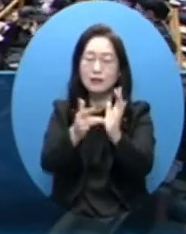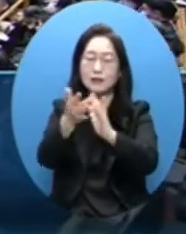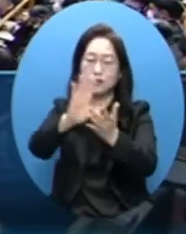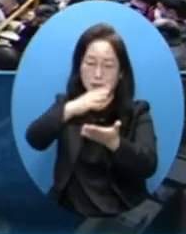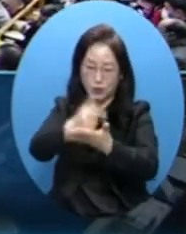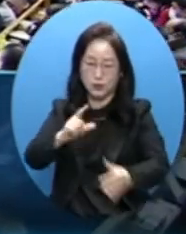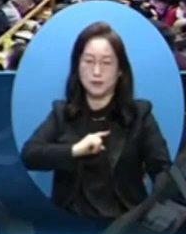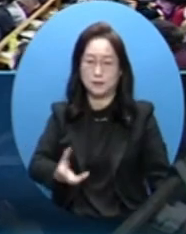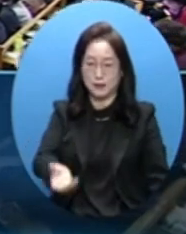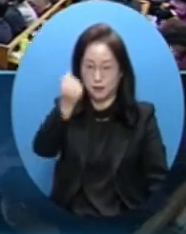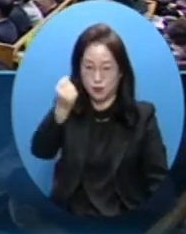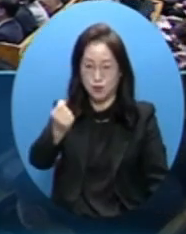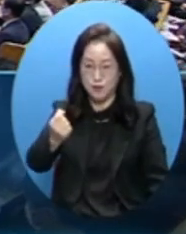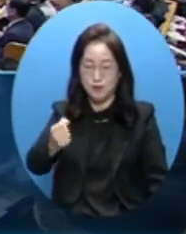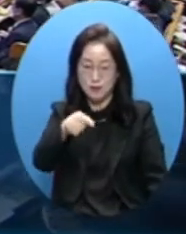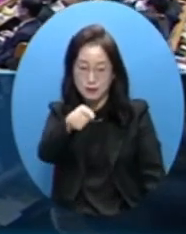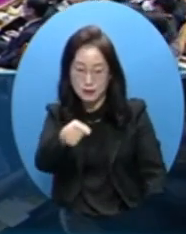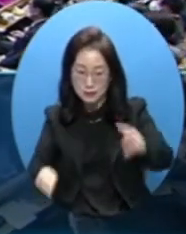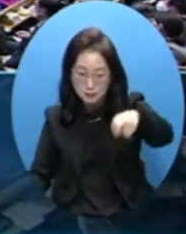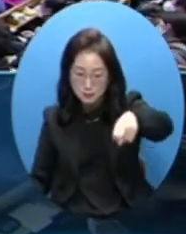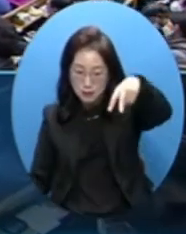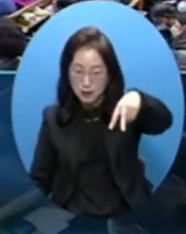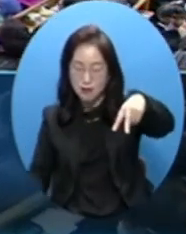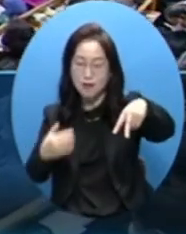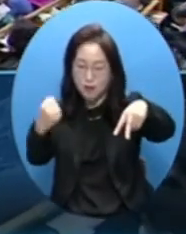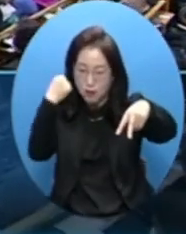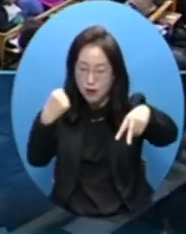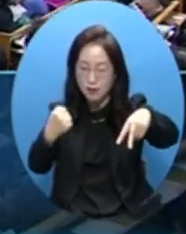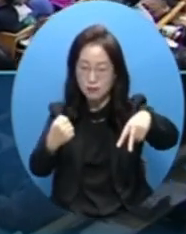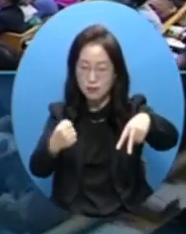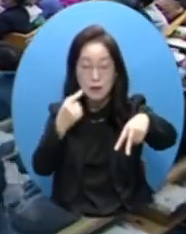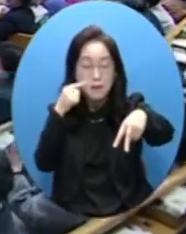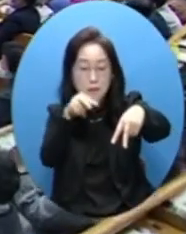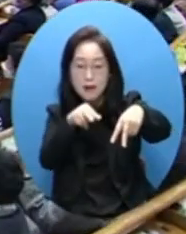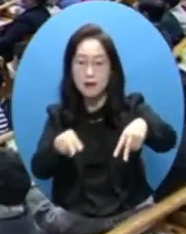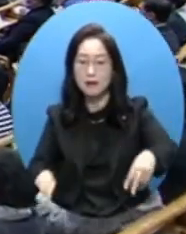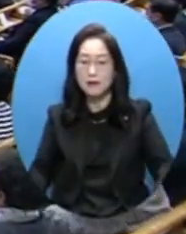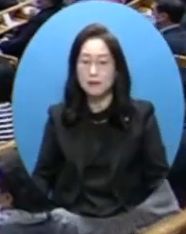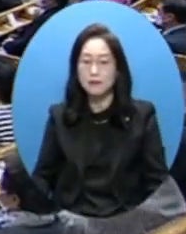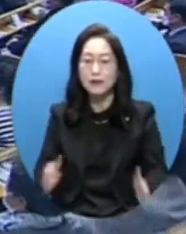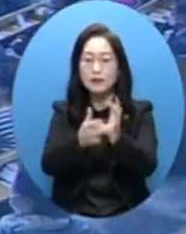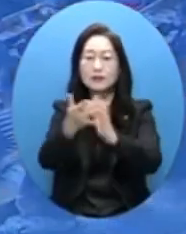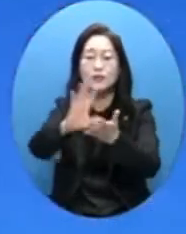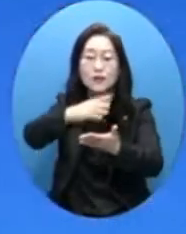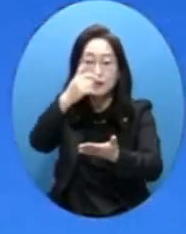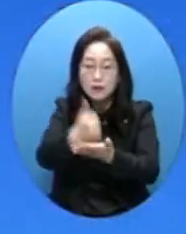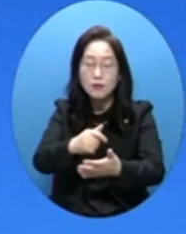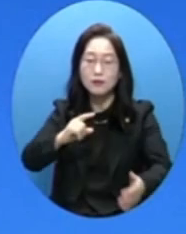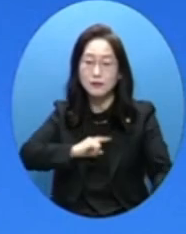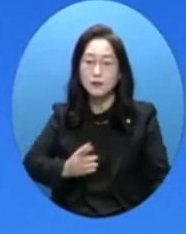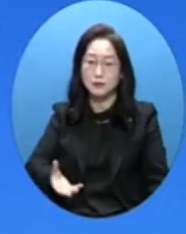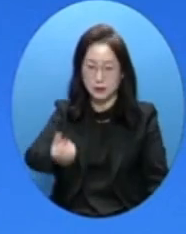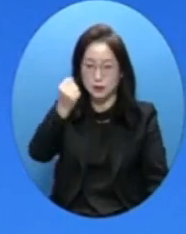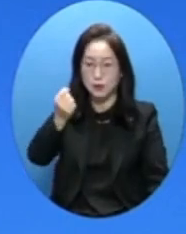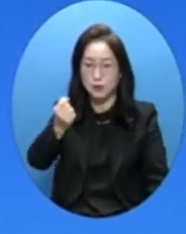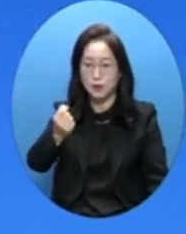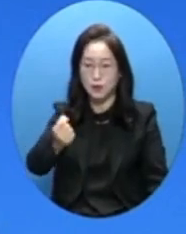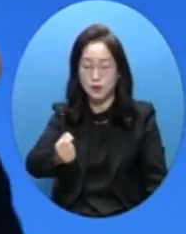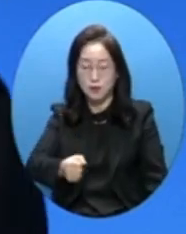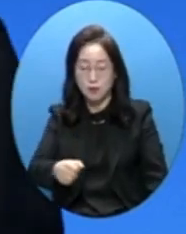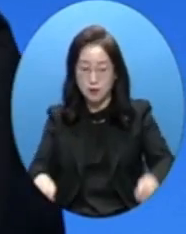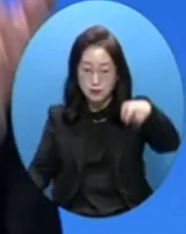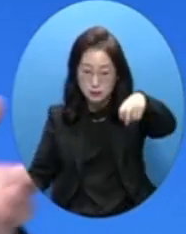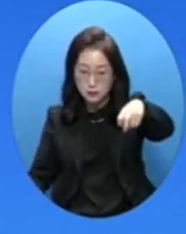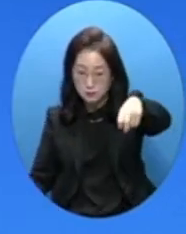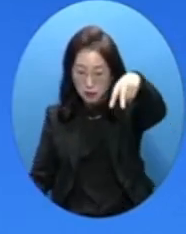이름으로 이 사람이 건강하게 되어 너희 앞에 섰느니라. 나사렛 예수 그리스도의 이름으로 이 사람이